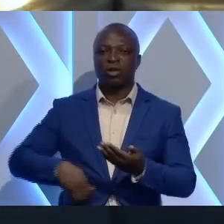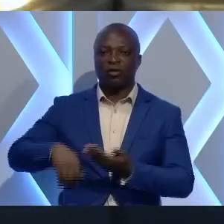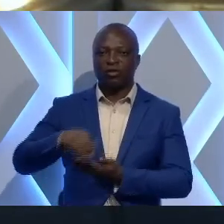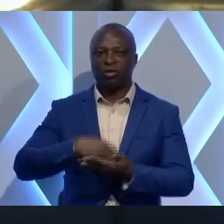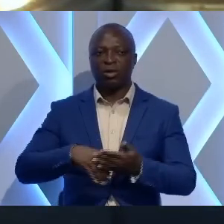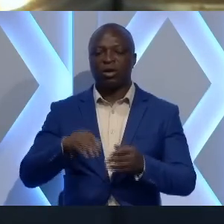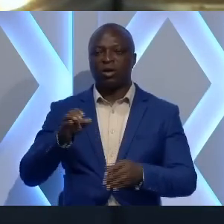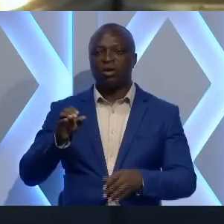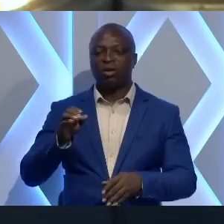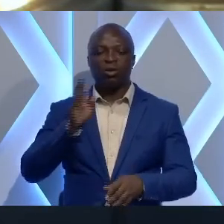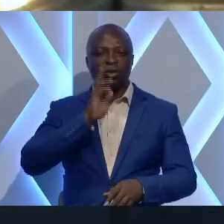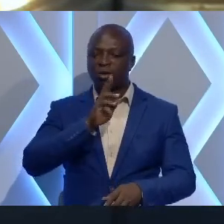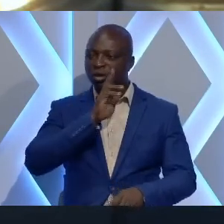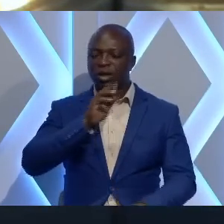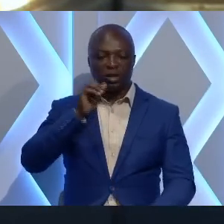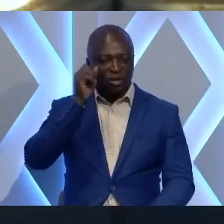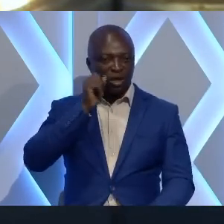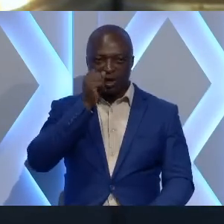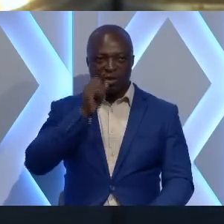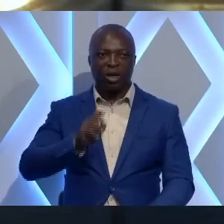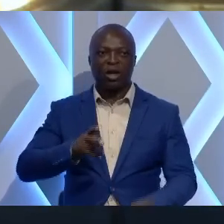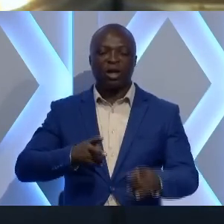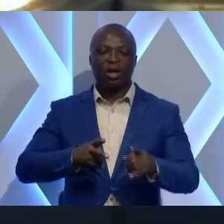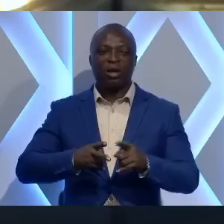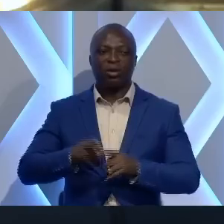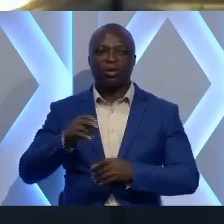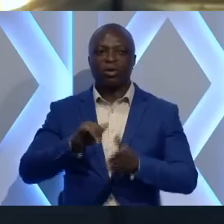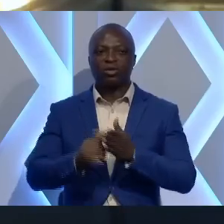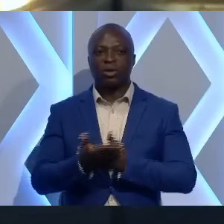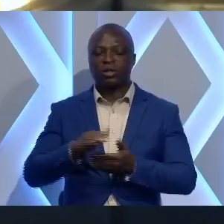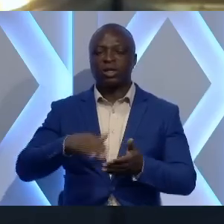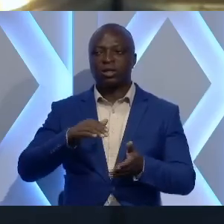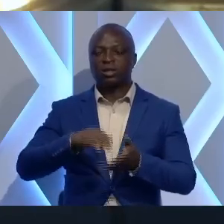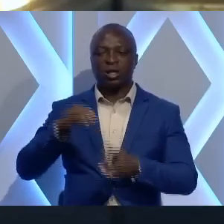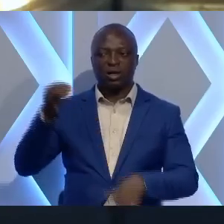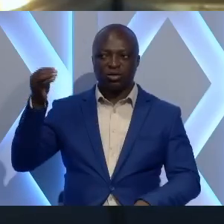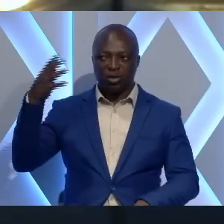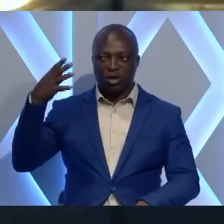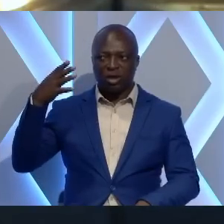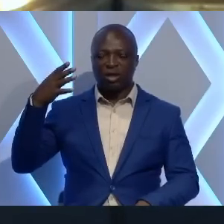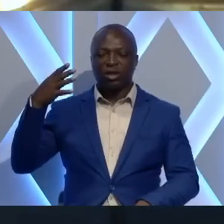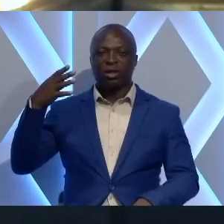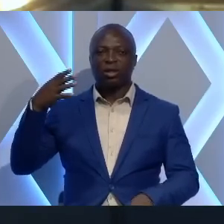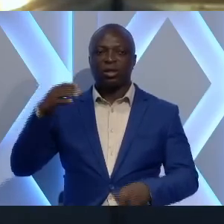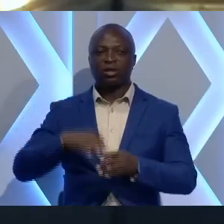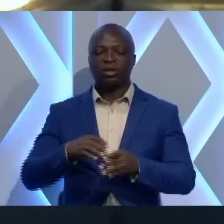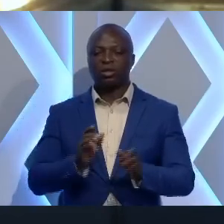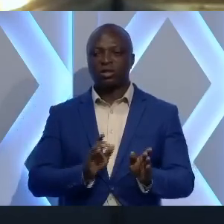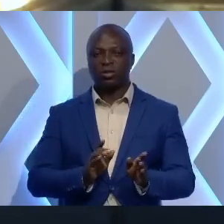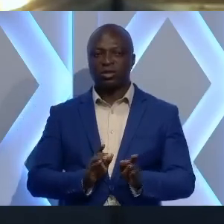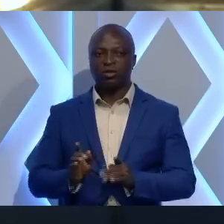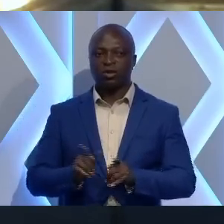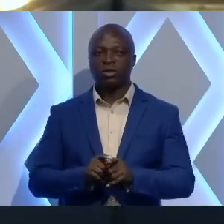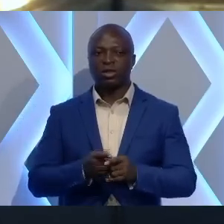toujours, l'hôtel Sarakawa a inauguré ce matin sa centrale solaire photovoltaïque, un dispositif